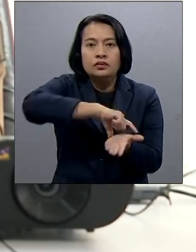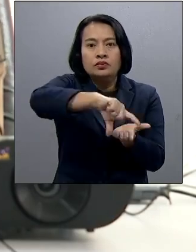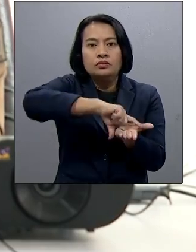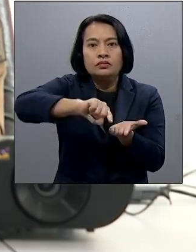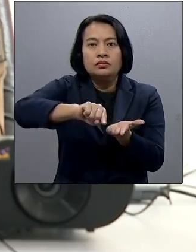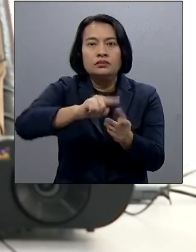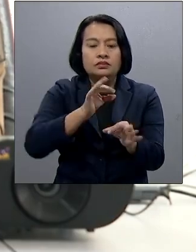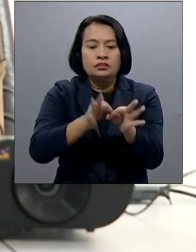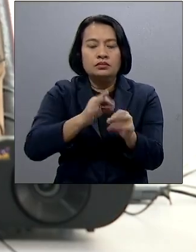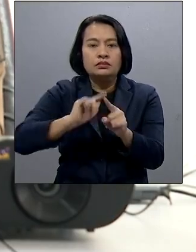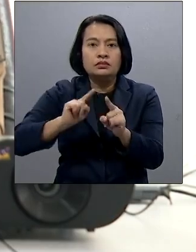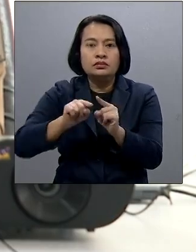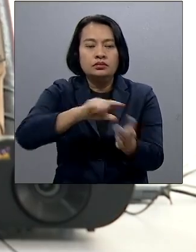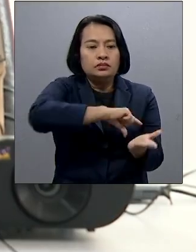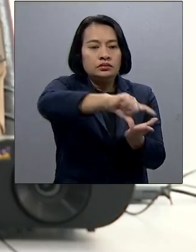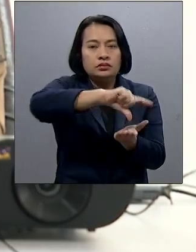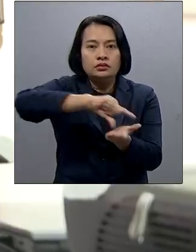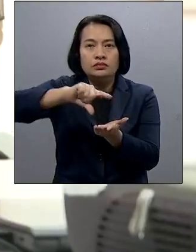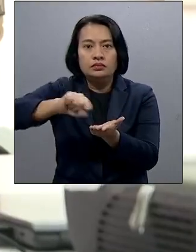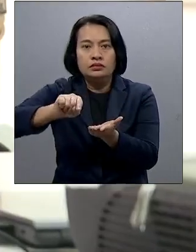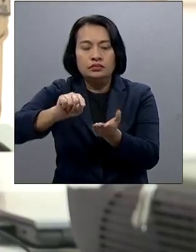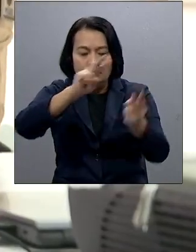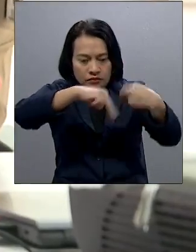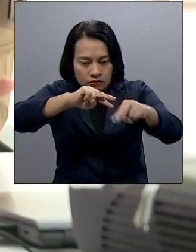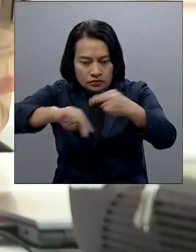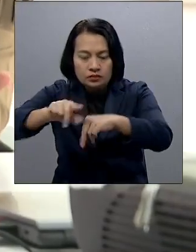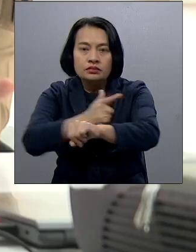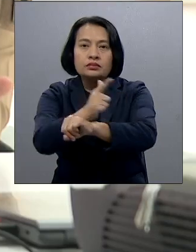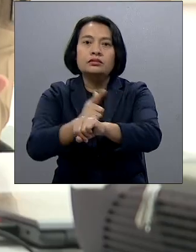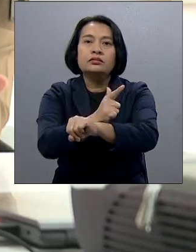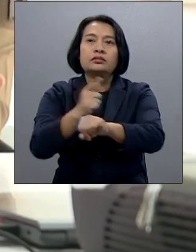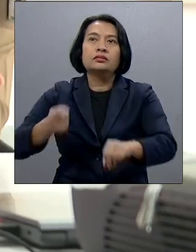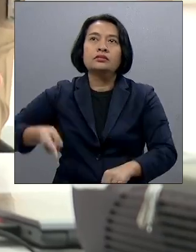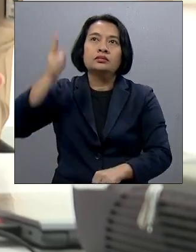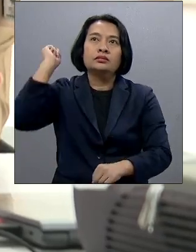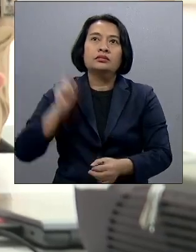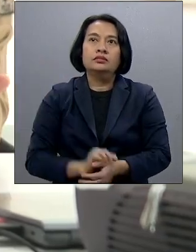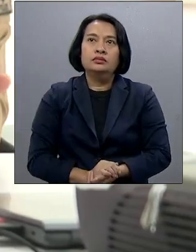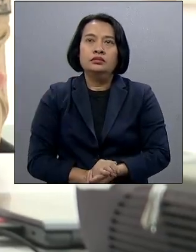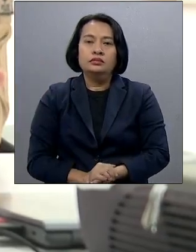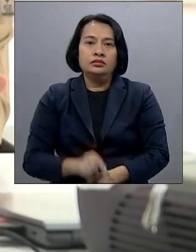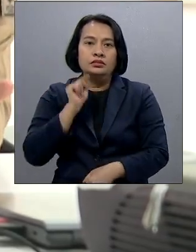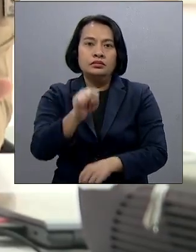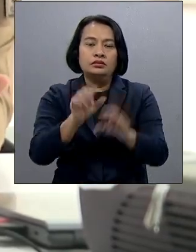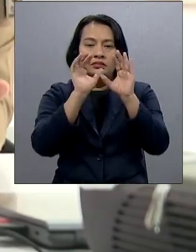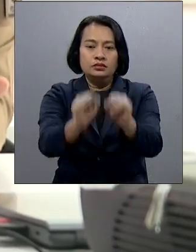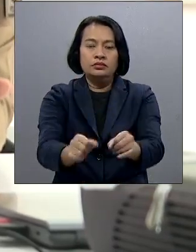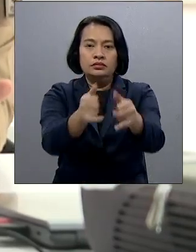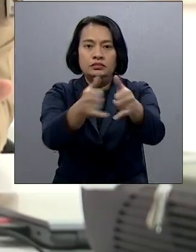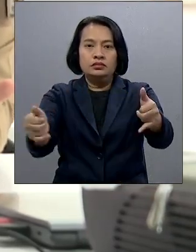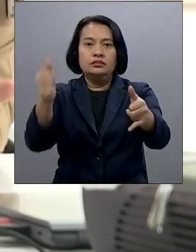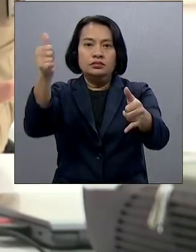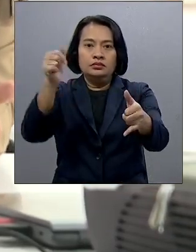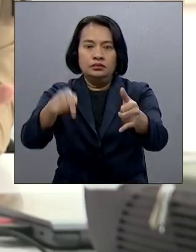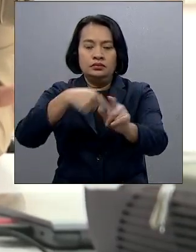ายบัญชีตำรวจก็เลยบอกว่าต้องใช้เวลาตรวจสอบค่อนข้างจะมากนะคะคาดว่าจะออกหมายจับผู้ต้องหาครบทุกคนได้ใน